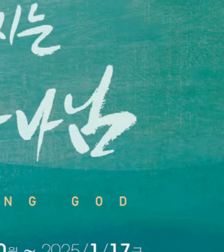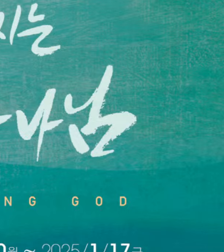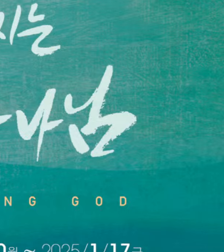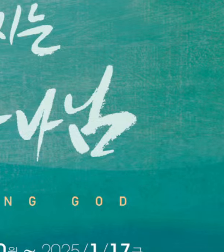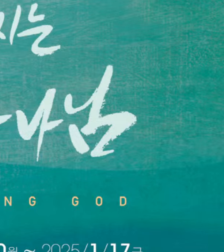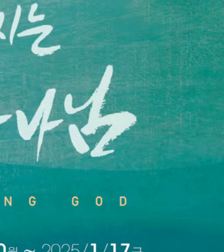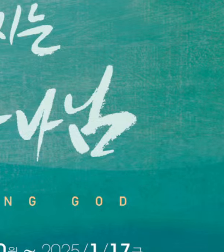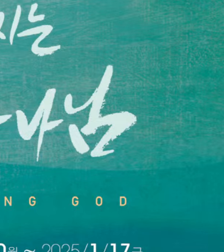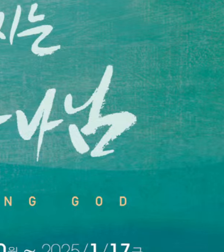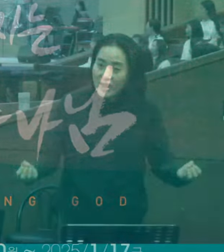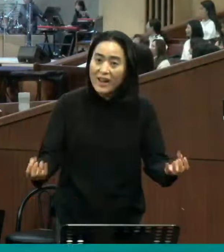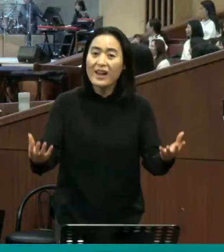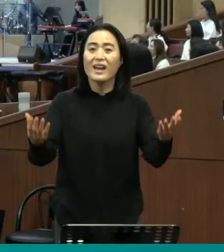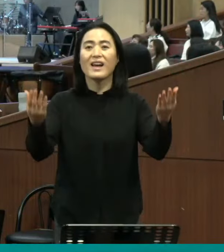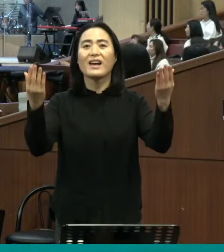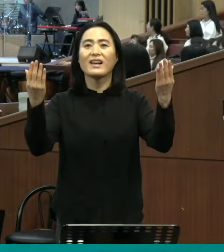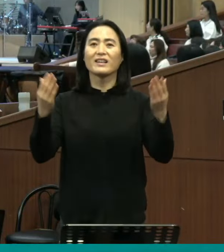할렐루야.